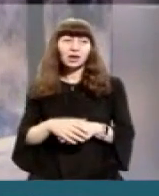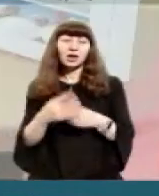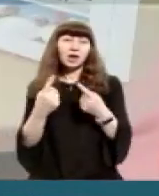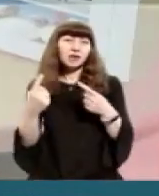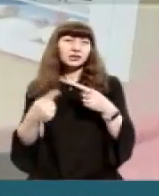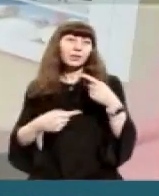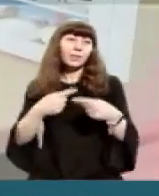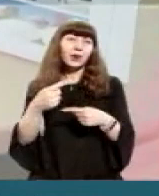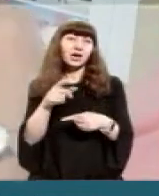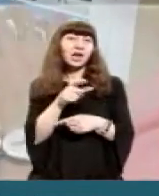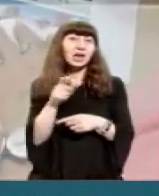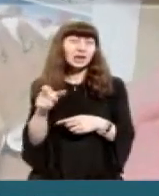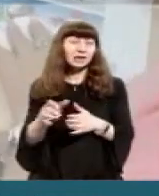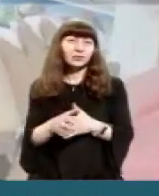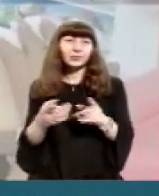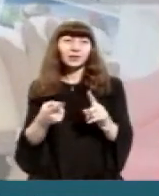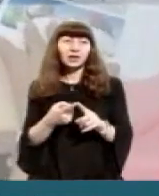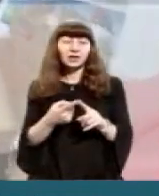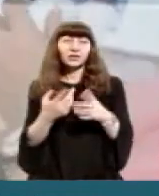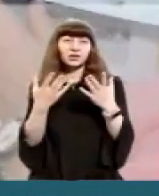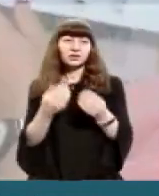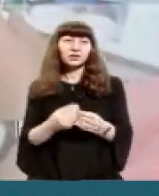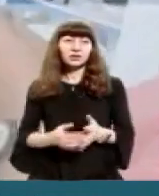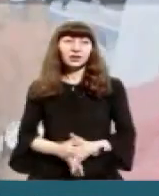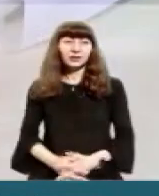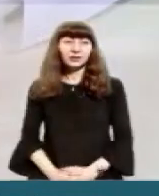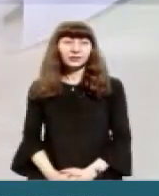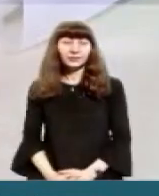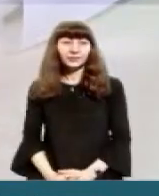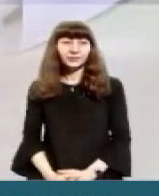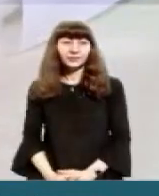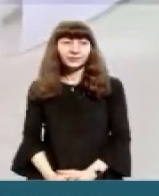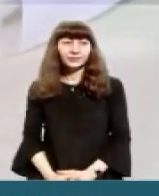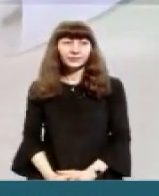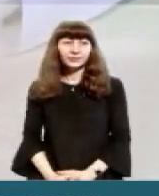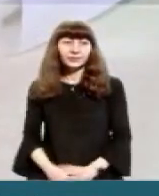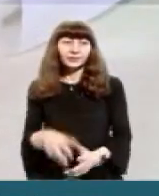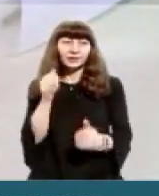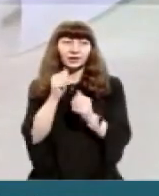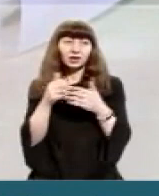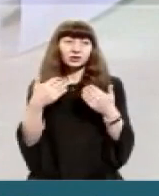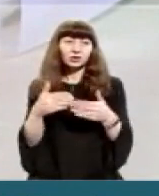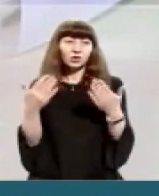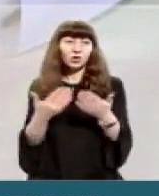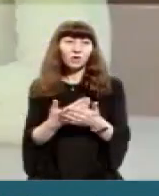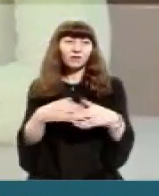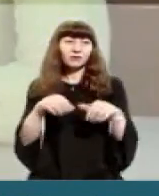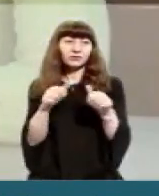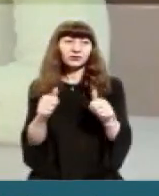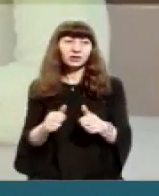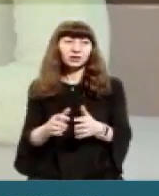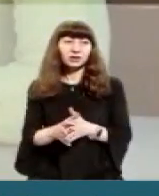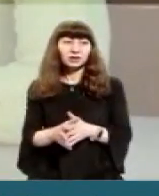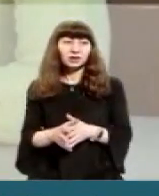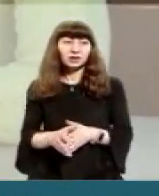разными поколениями, с первых выпусков нашел отклик в сердцах множества телезрителей. Каждый выпуск – новая ступень,